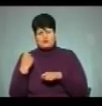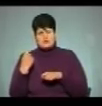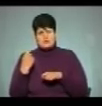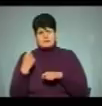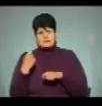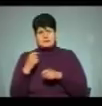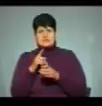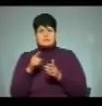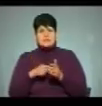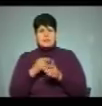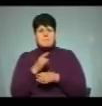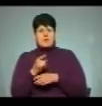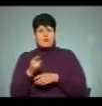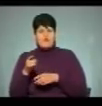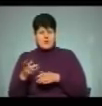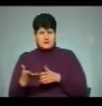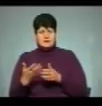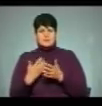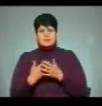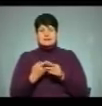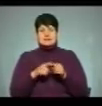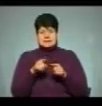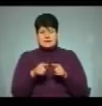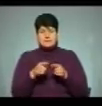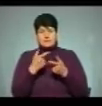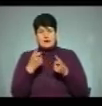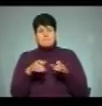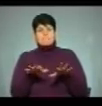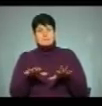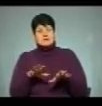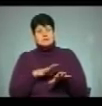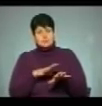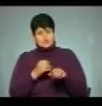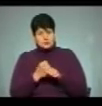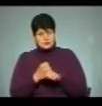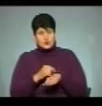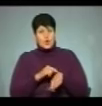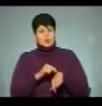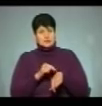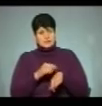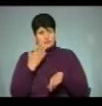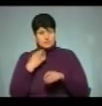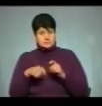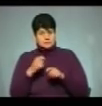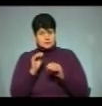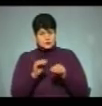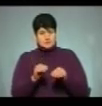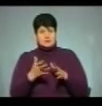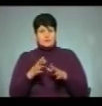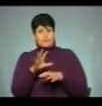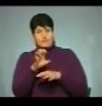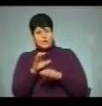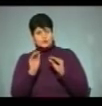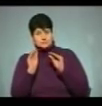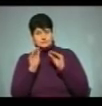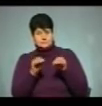з питань паркування. Зокрема, там є інформація про місце, де було година, в котрій було зафіксоване це порушення, геолокація, інформація,